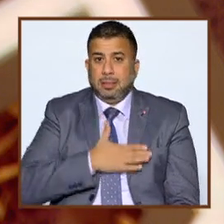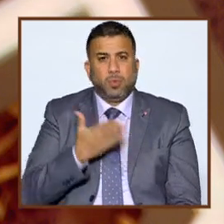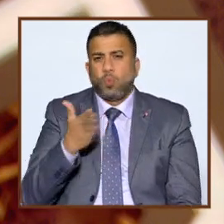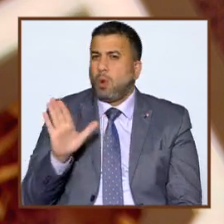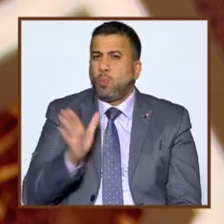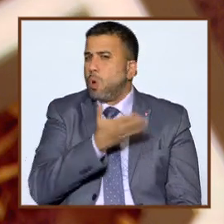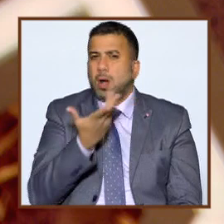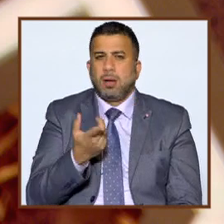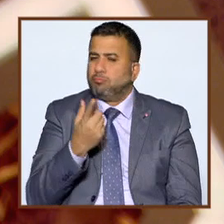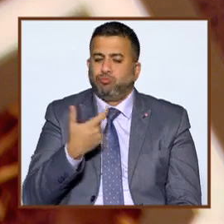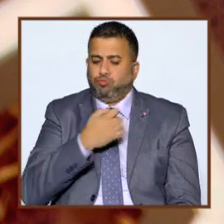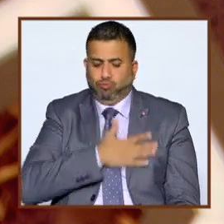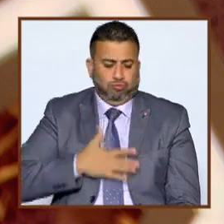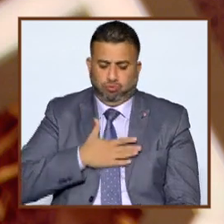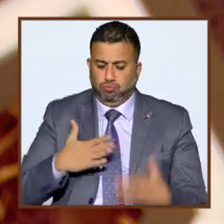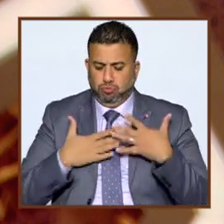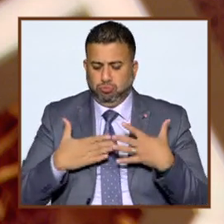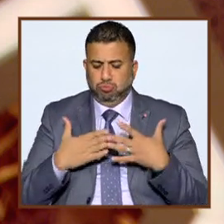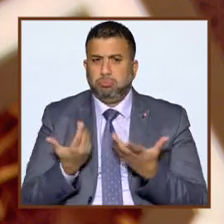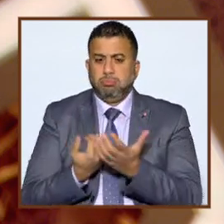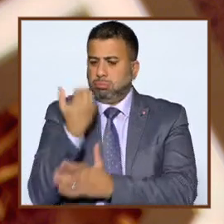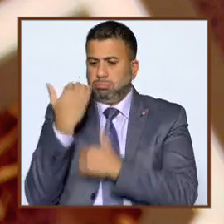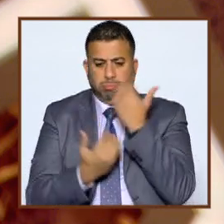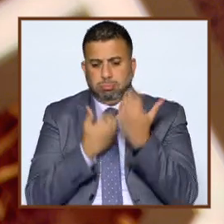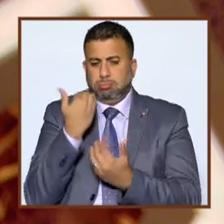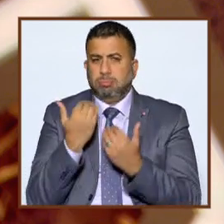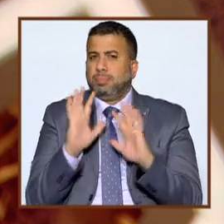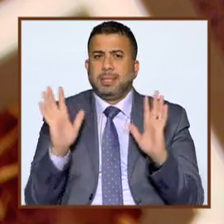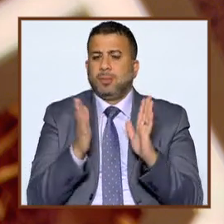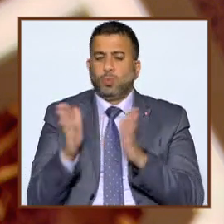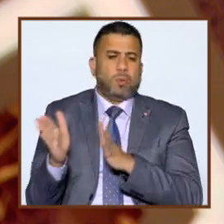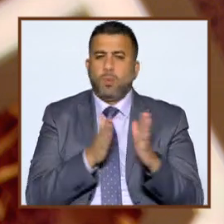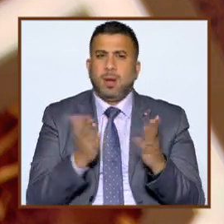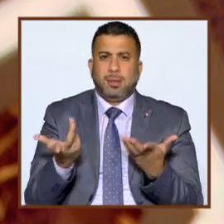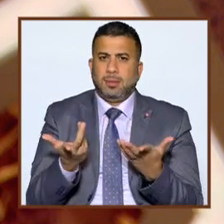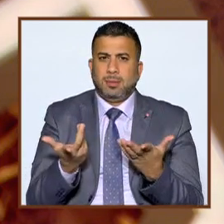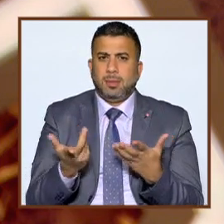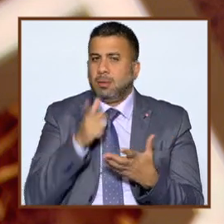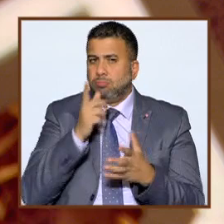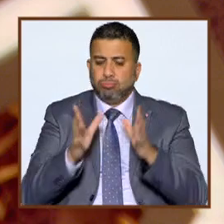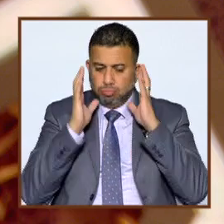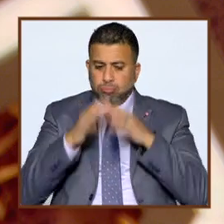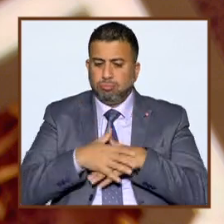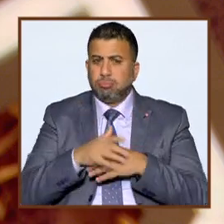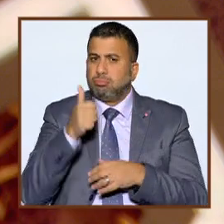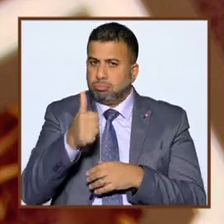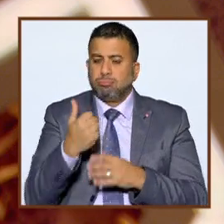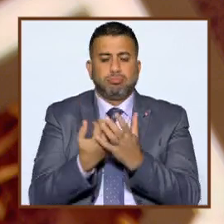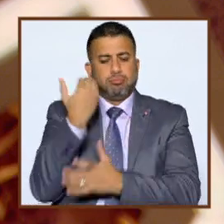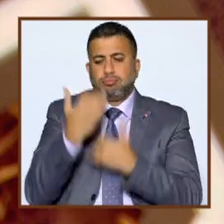علاقة بمسألة الوضوء والطهارة، ليس له علاقة، ولذلك وضوءك صحيح بحول